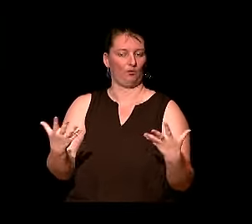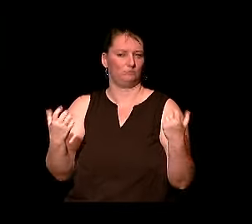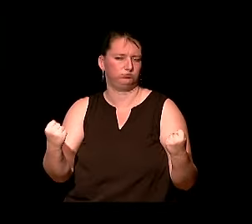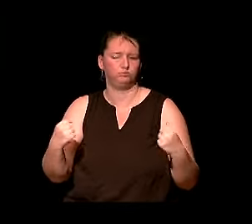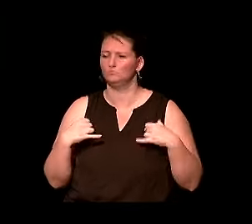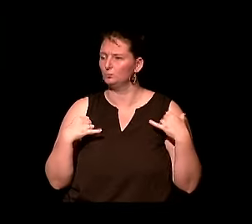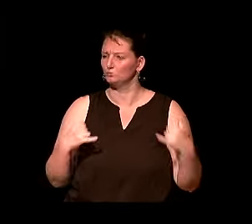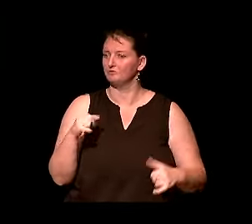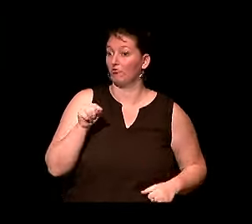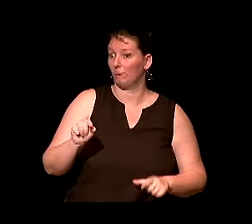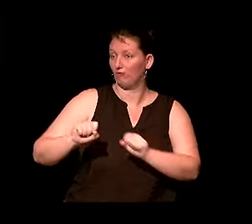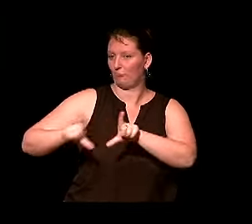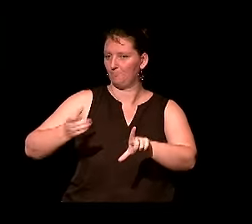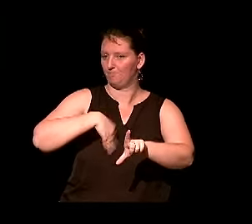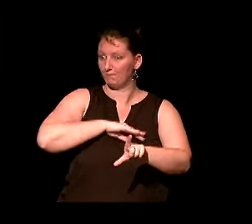C'est vraiment